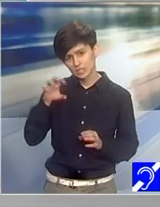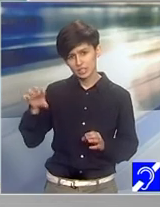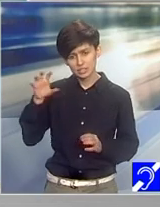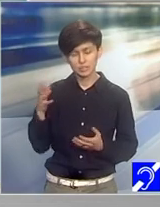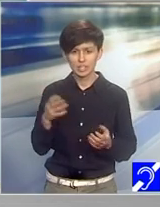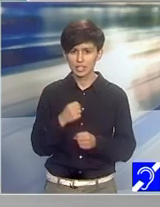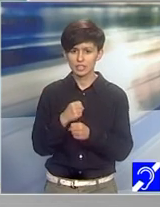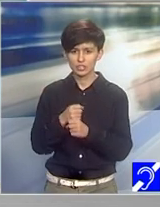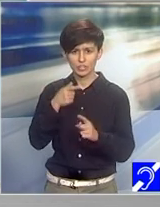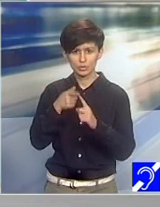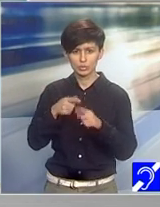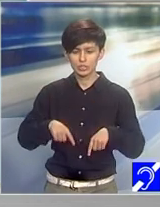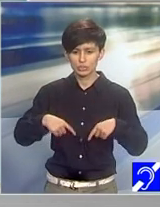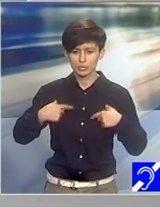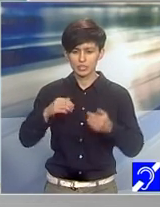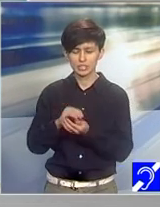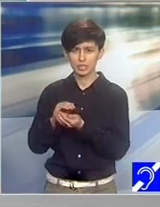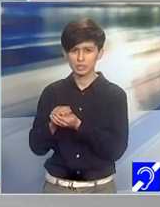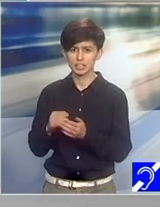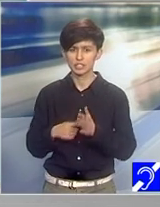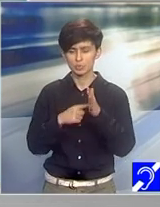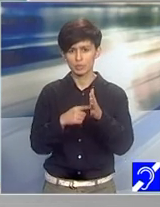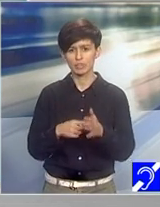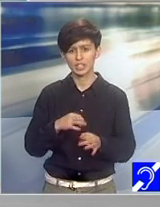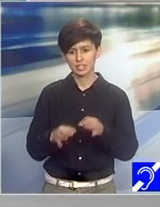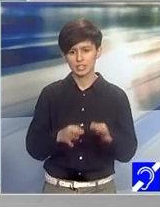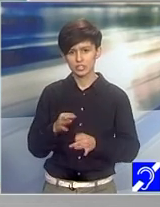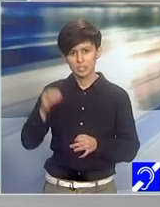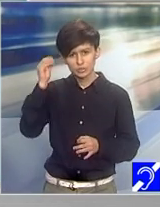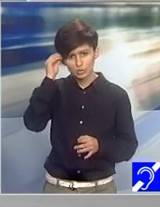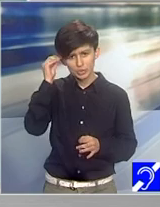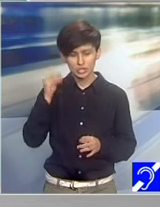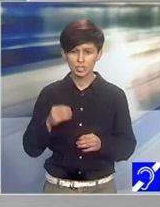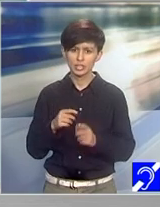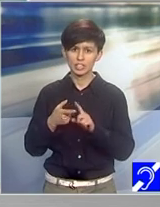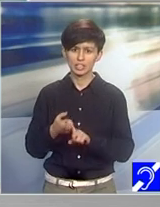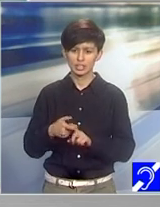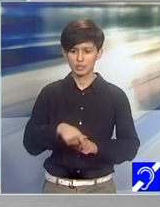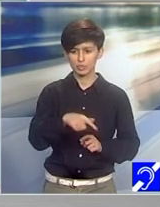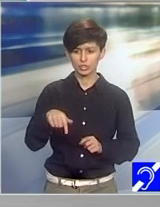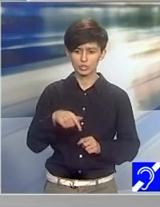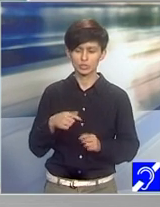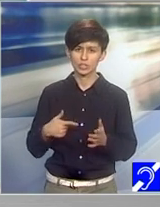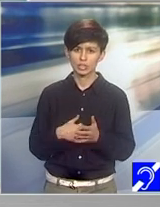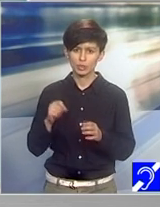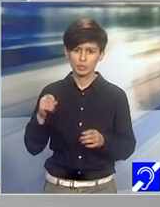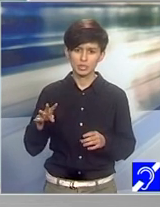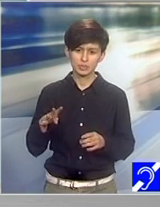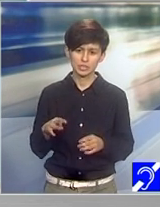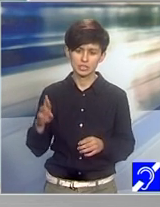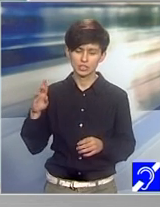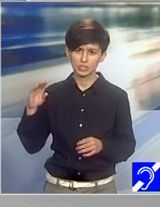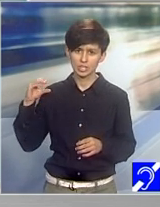care și-au făcut un scop în viață în a păstra și promova tradițiile și obiceiurile neamului nostru. În 2014, Rodica și